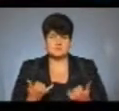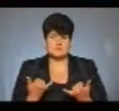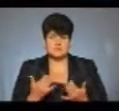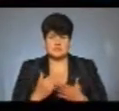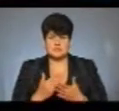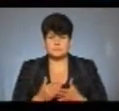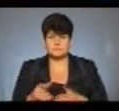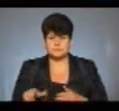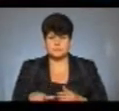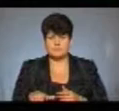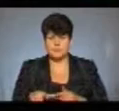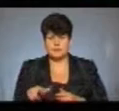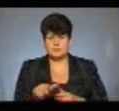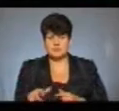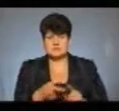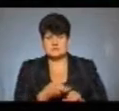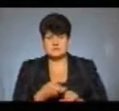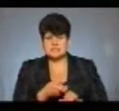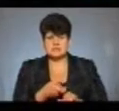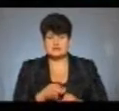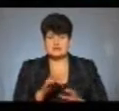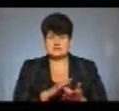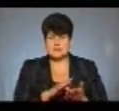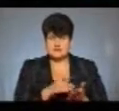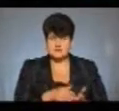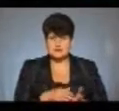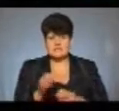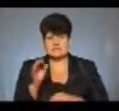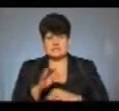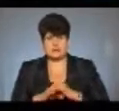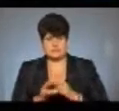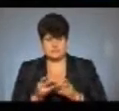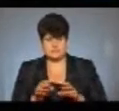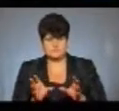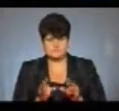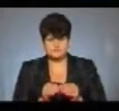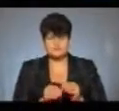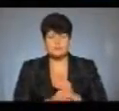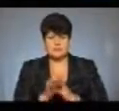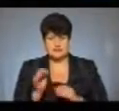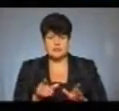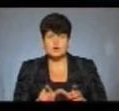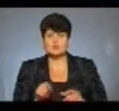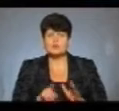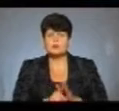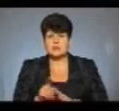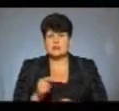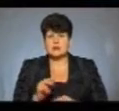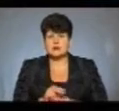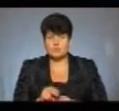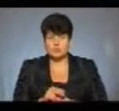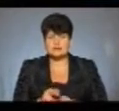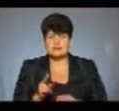знаходимося на шляхопроводі, який з'єднує центральну частину міста зі східним масивом. Сьогодні тут розпочали ремонтні роботи із